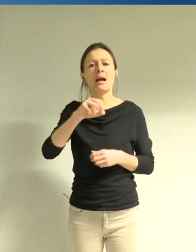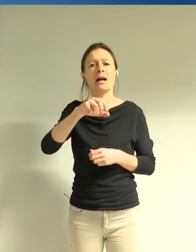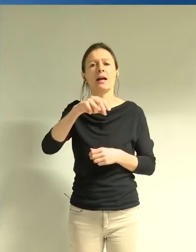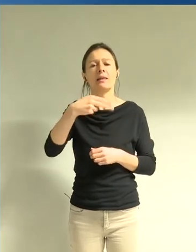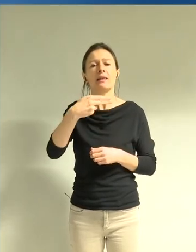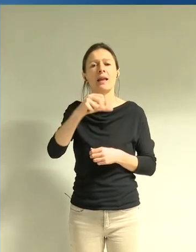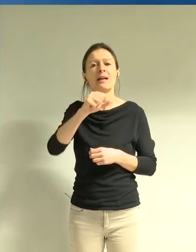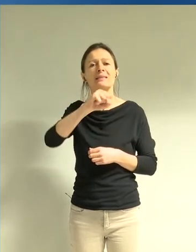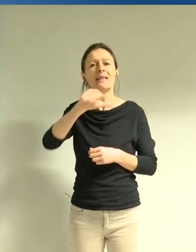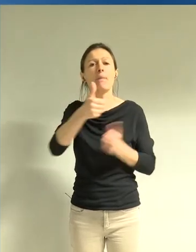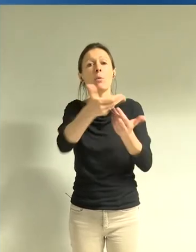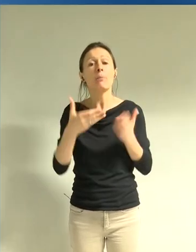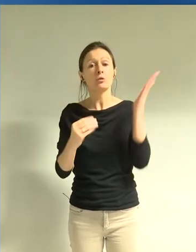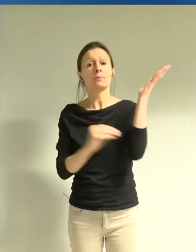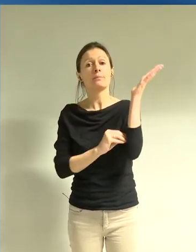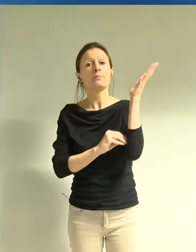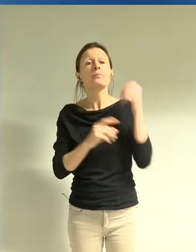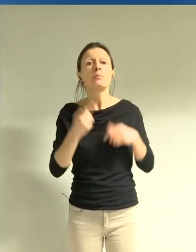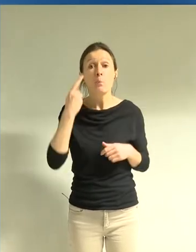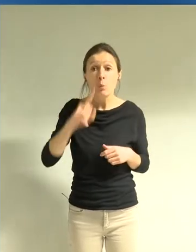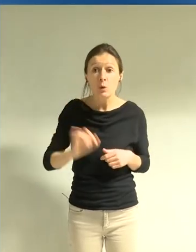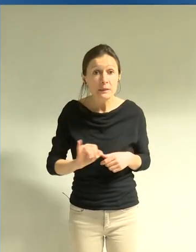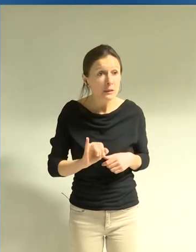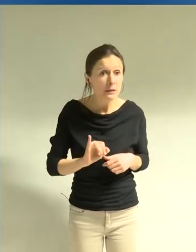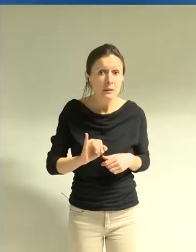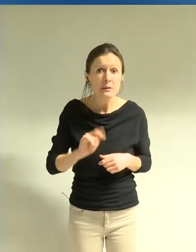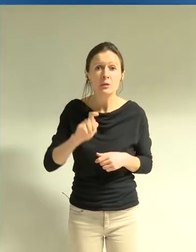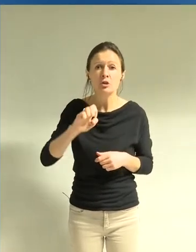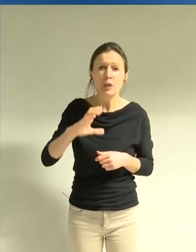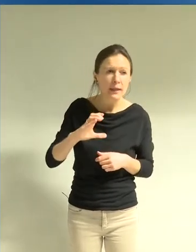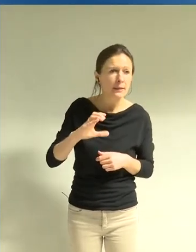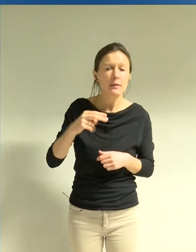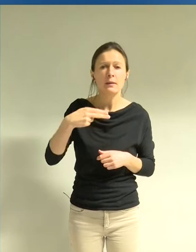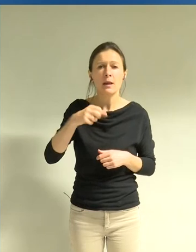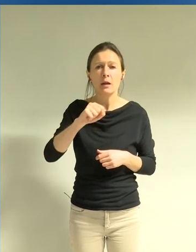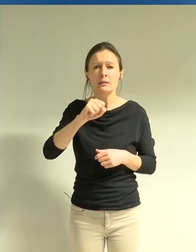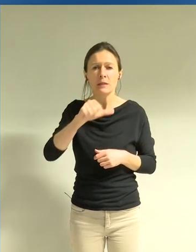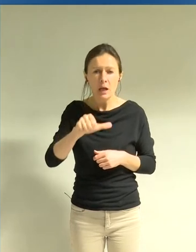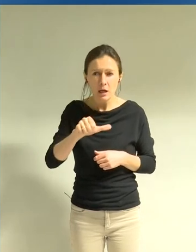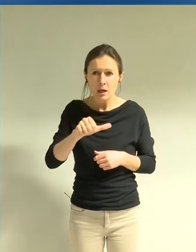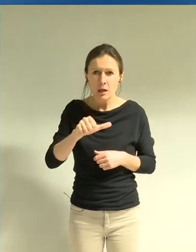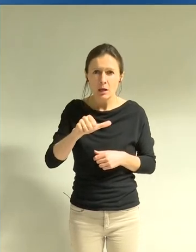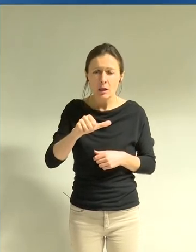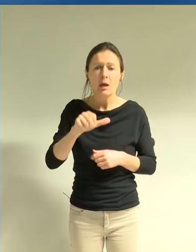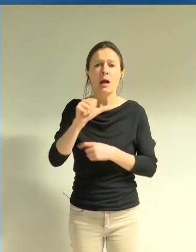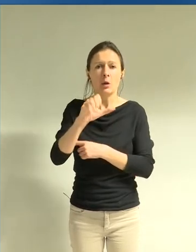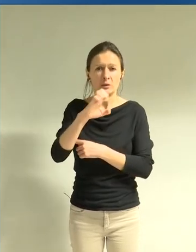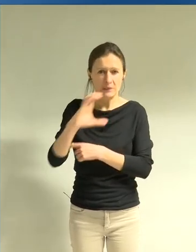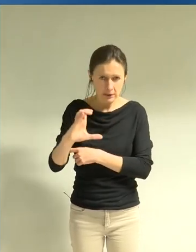qui votent pour jacques nasa et à eux c'est